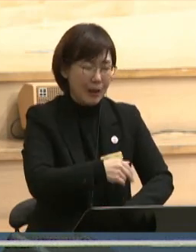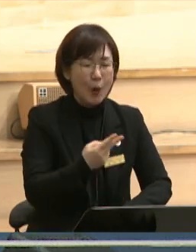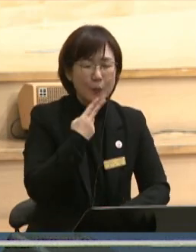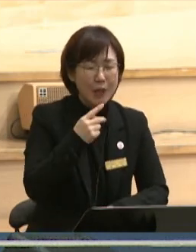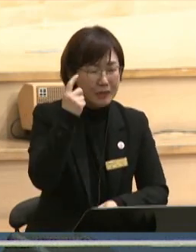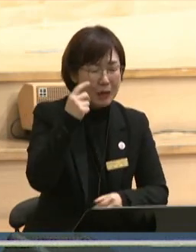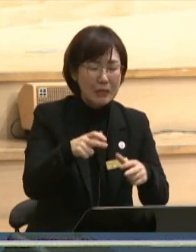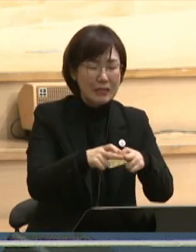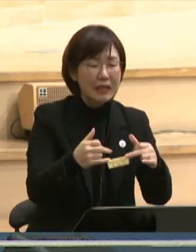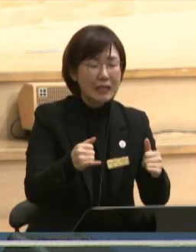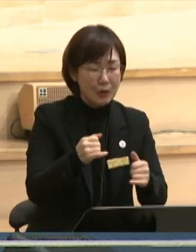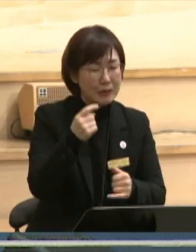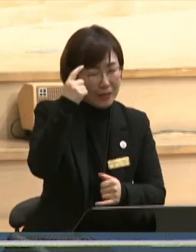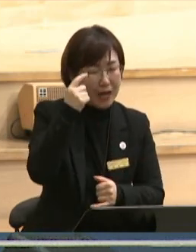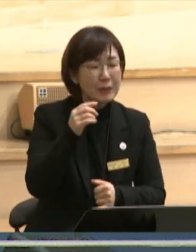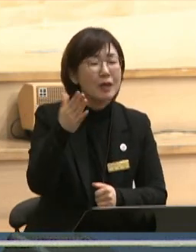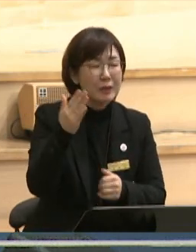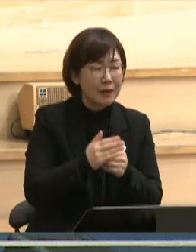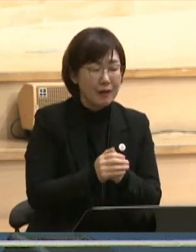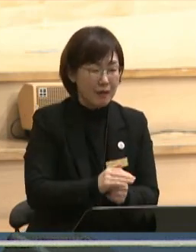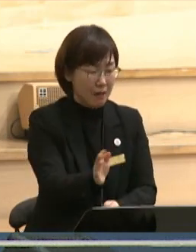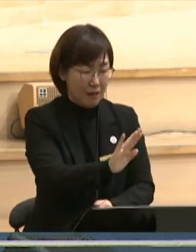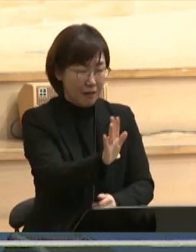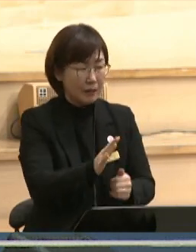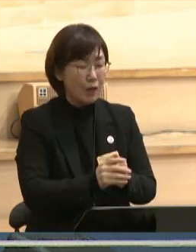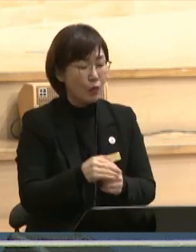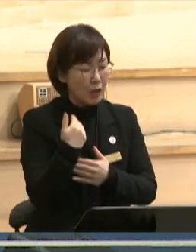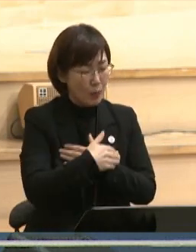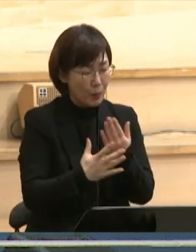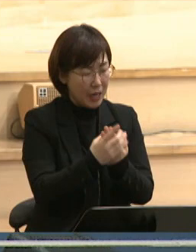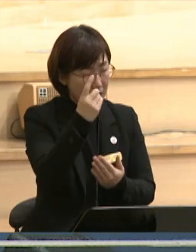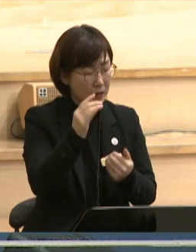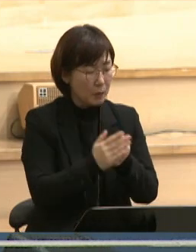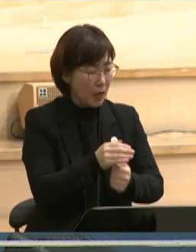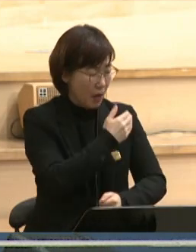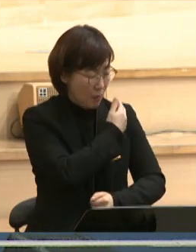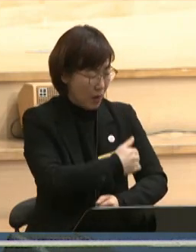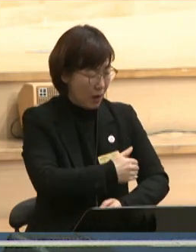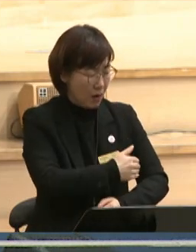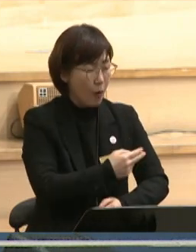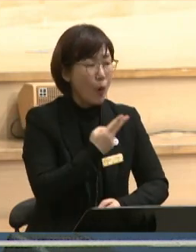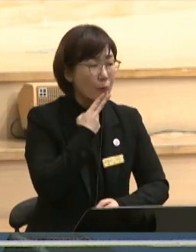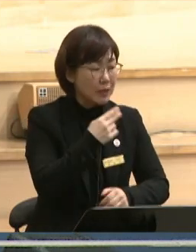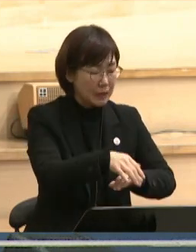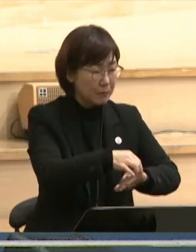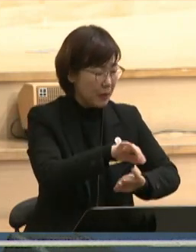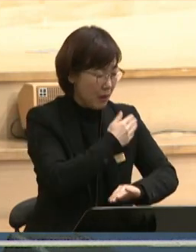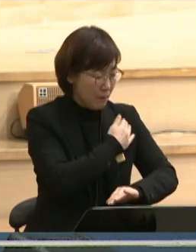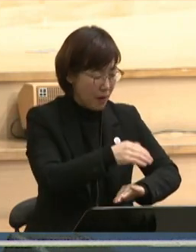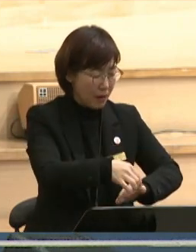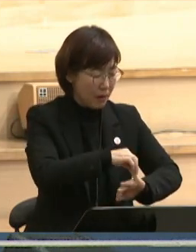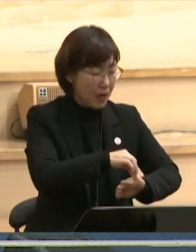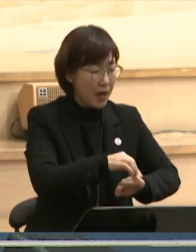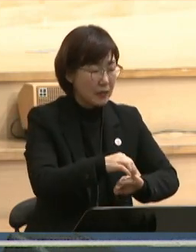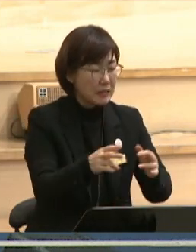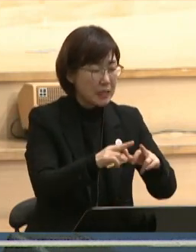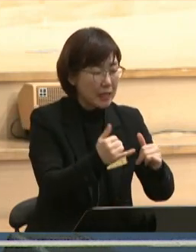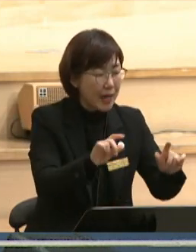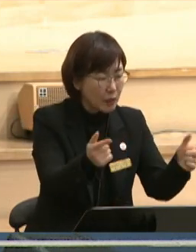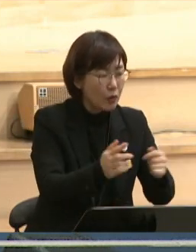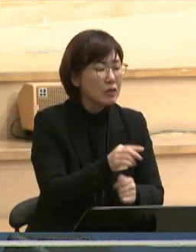생각하셔야 됩니다 아니요 한 몸이기 때문에 팔 하나 없는 장애인이 아니라 그건 죽은